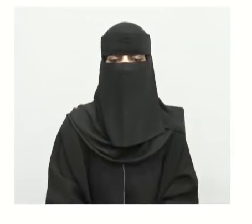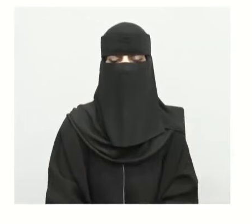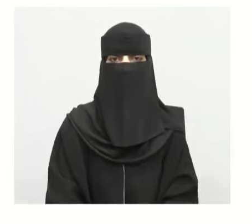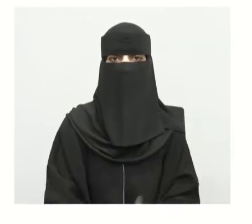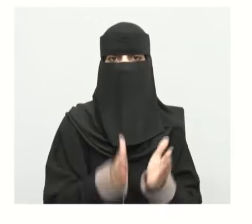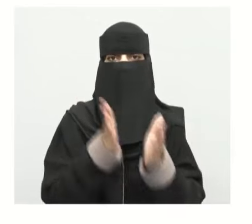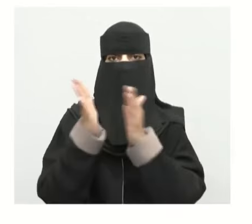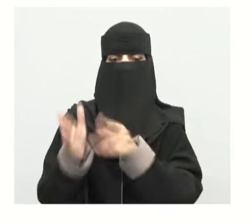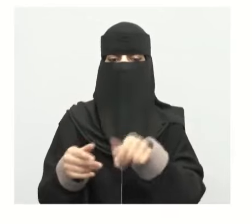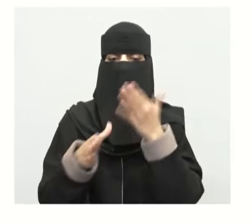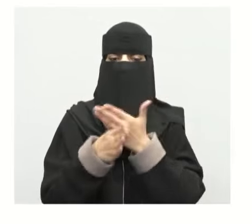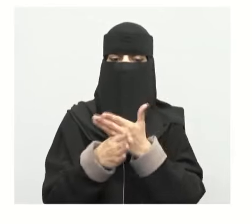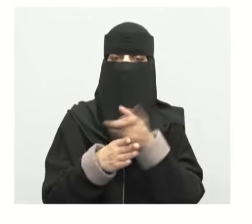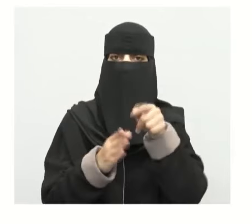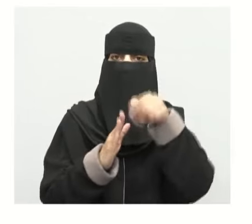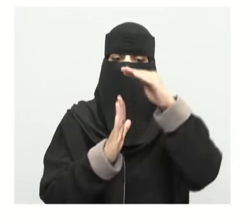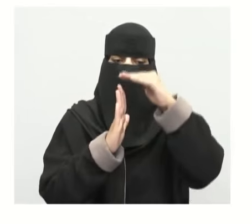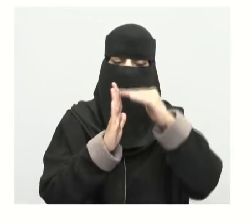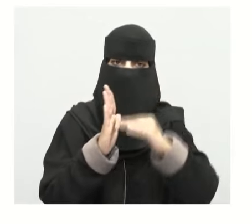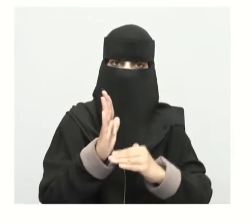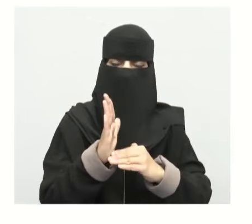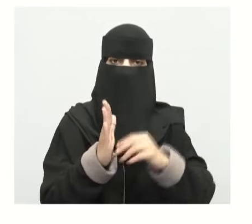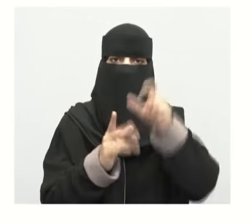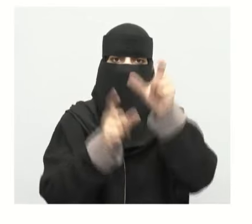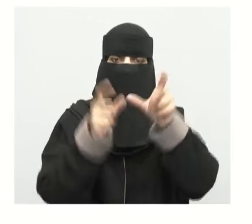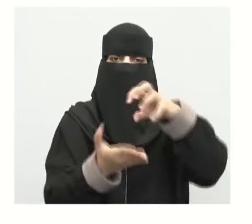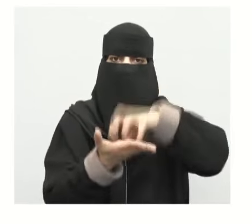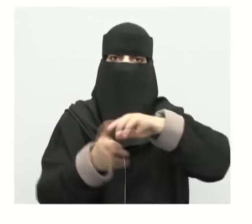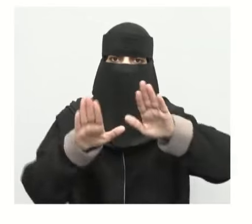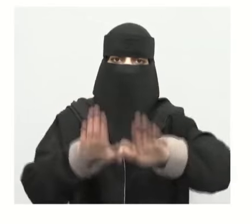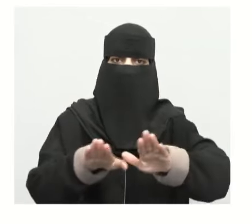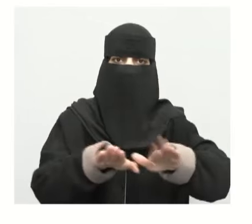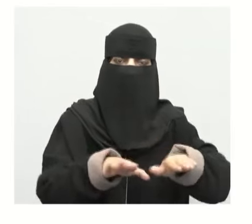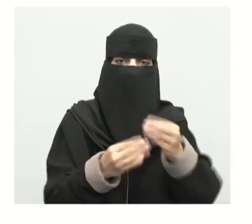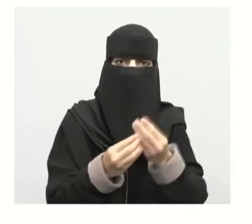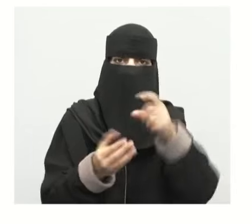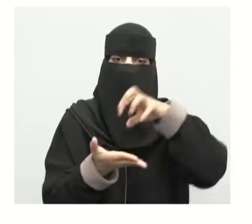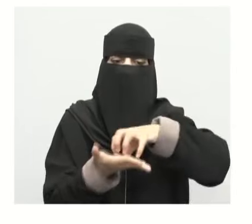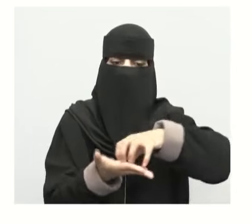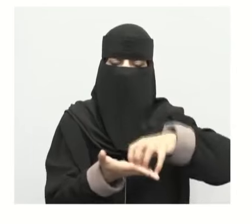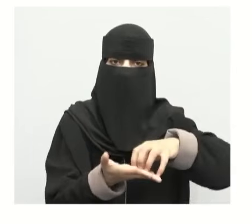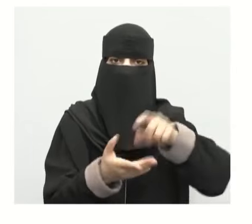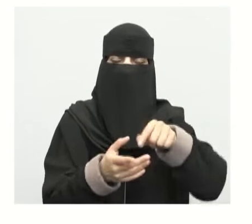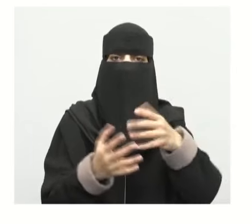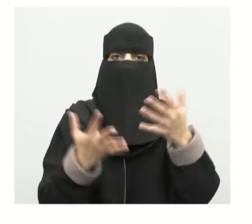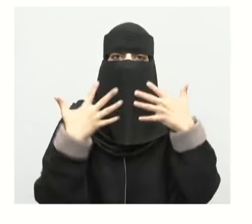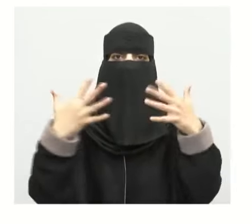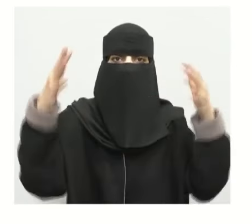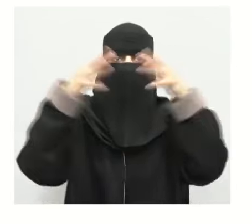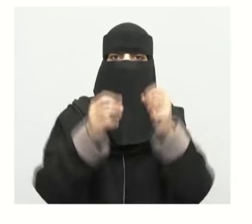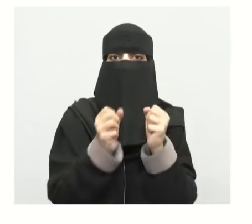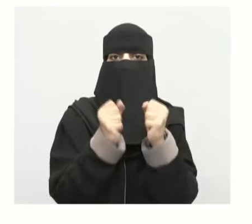صحيحه ما الاسباب التي ادت الى انخفاض الكثافه السكاني في المناطق ذات